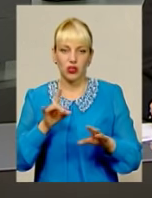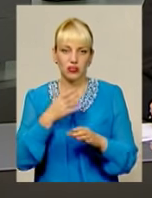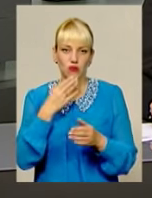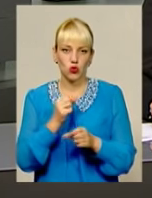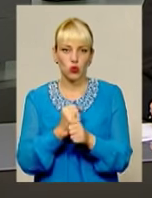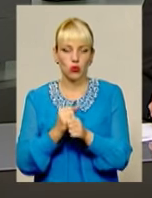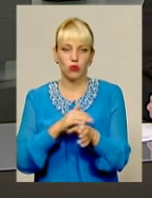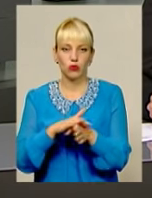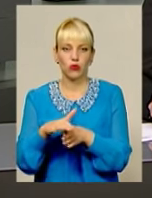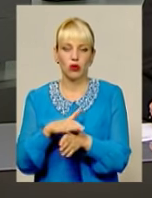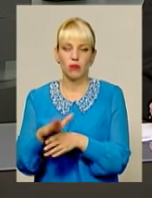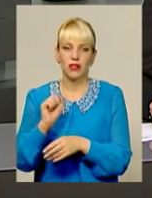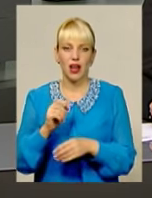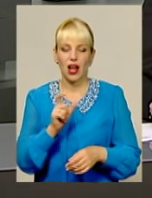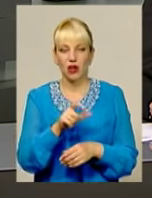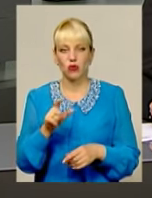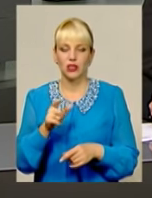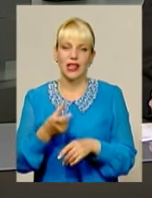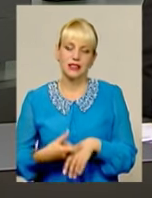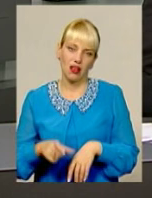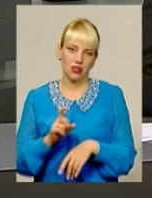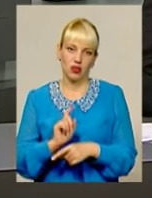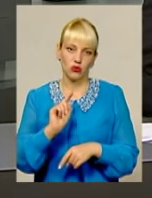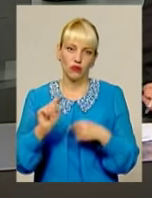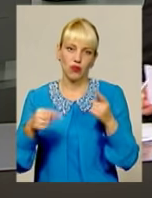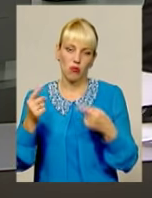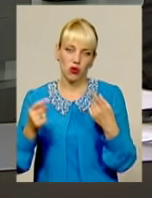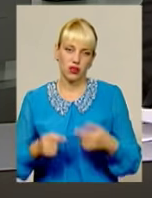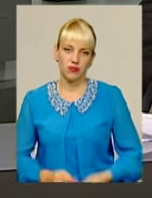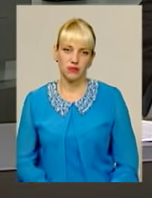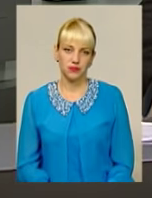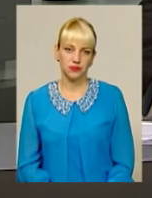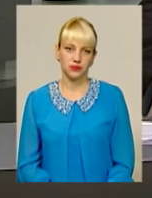багатоповерхівки занадто вимогливі. Подробиці в сюжеті Вікторії Паламар.